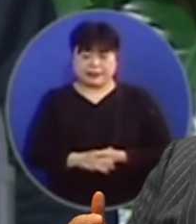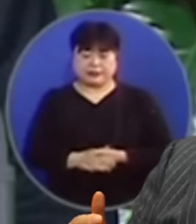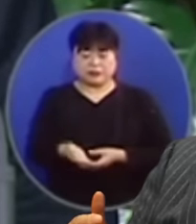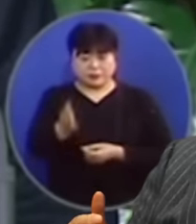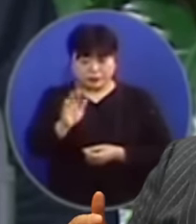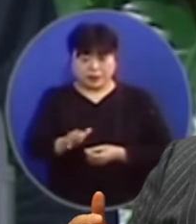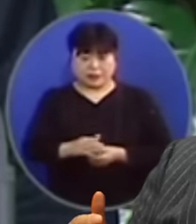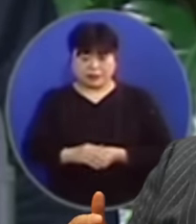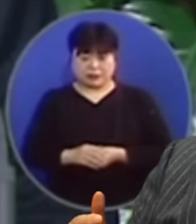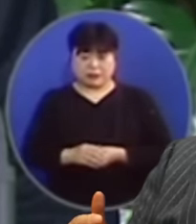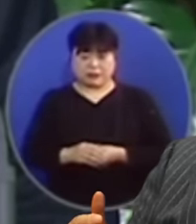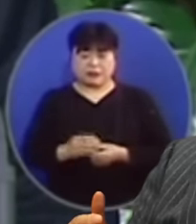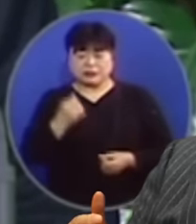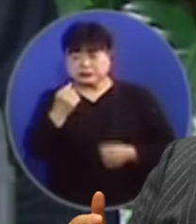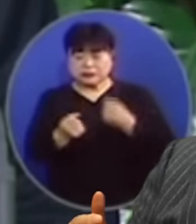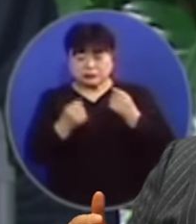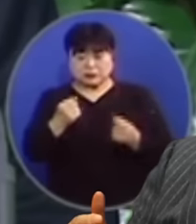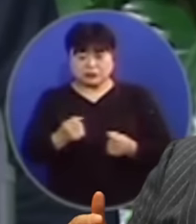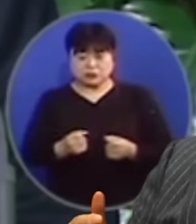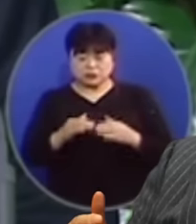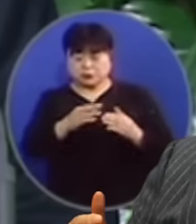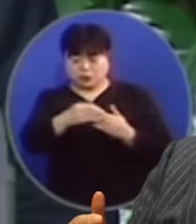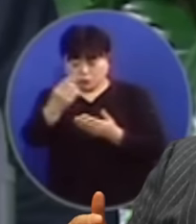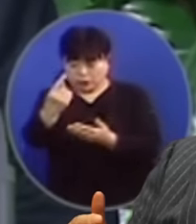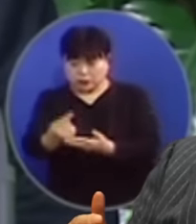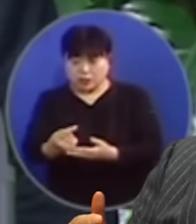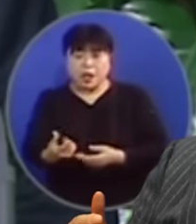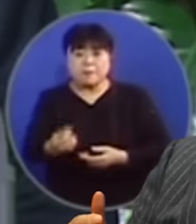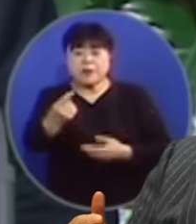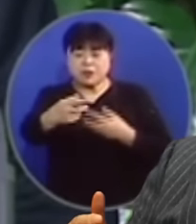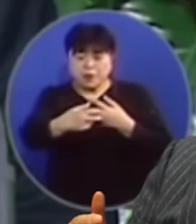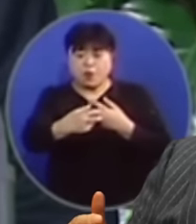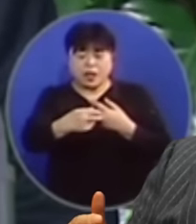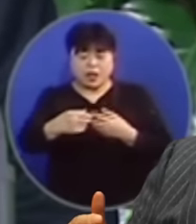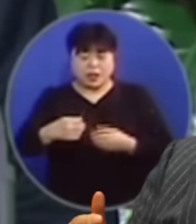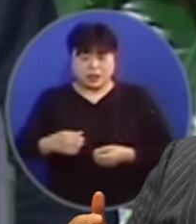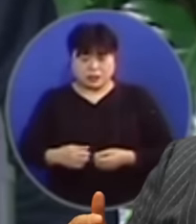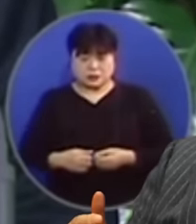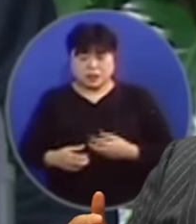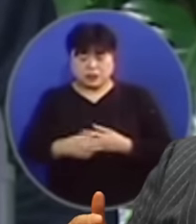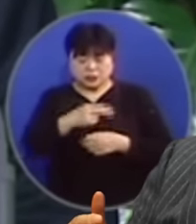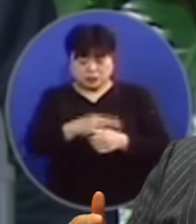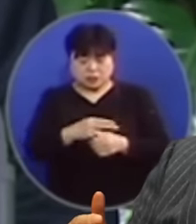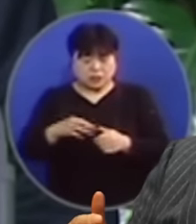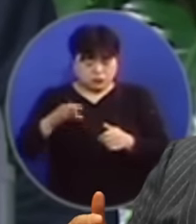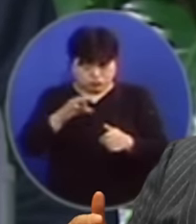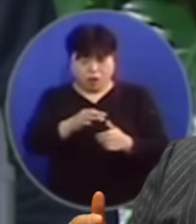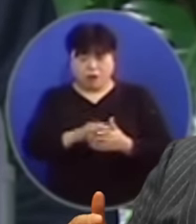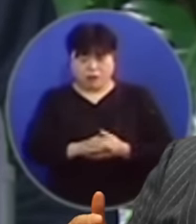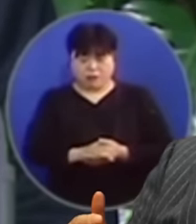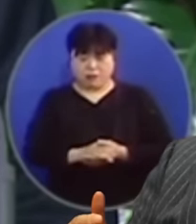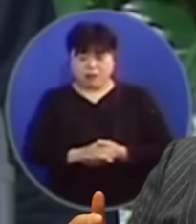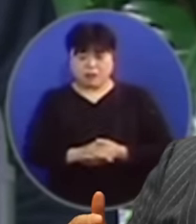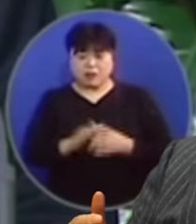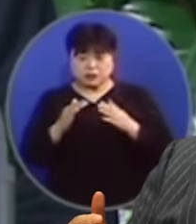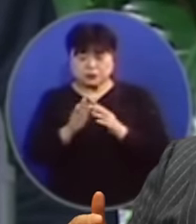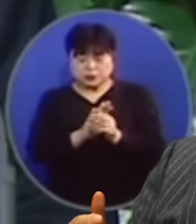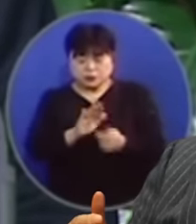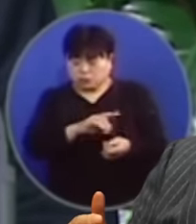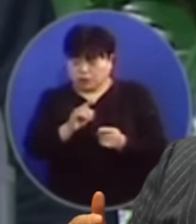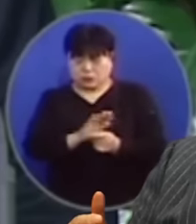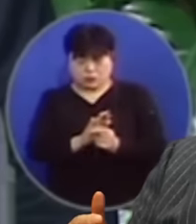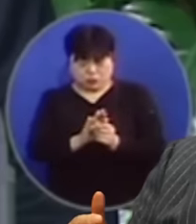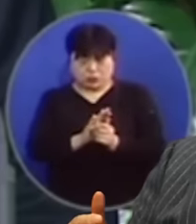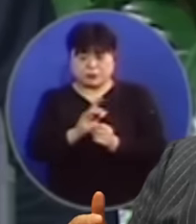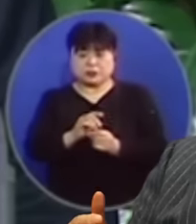그러나 애가 죽어가니 어떻게 하는 것입니까? 빨리 병원에 연락해서 의사를 불러가지고서 집에서 치료를 하니까